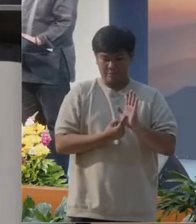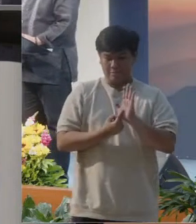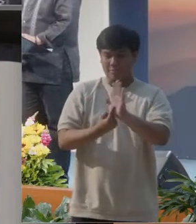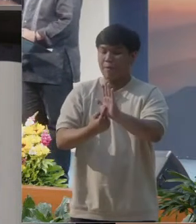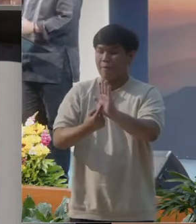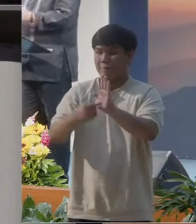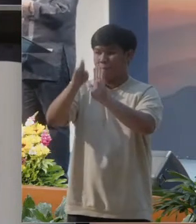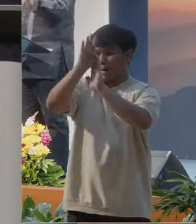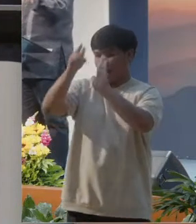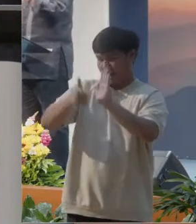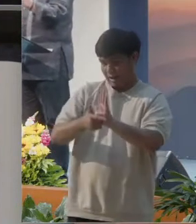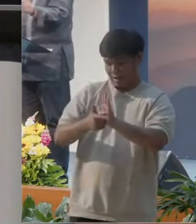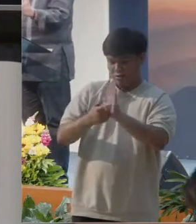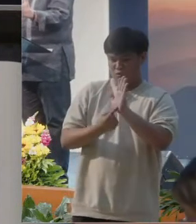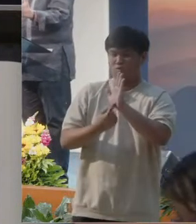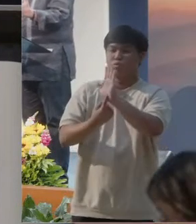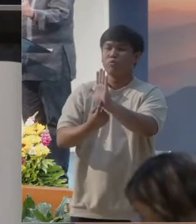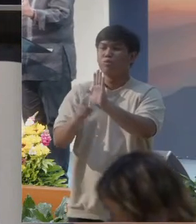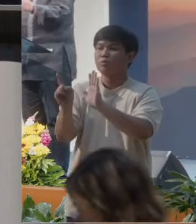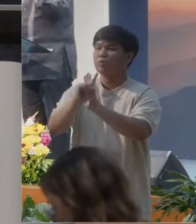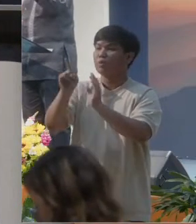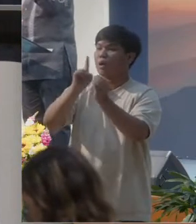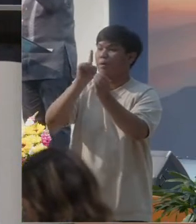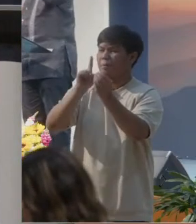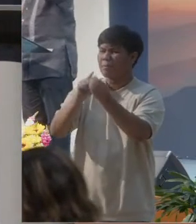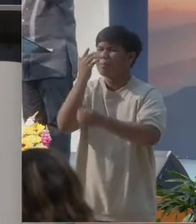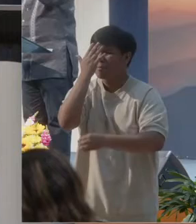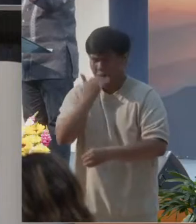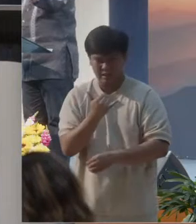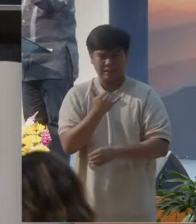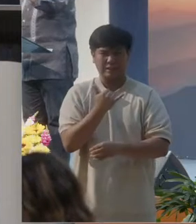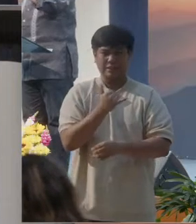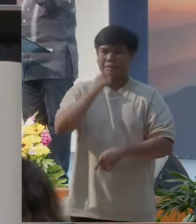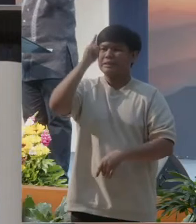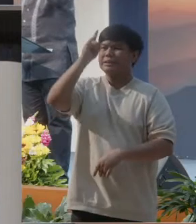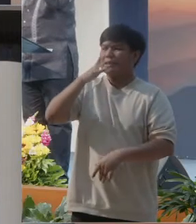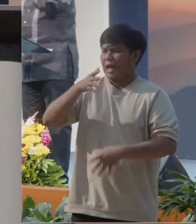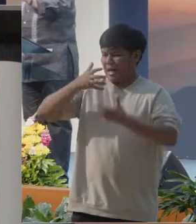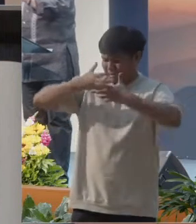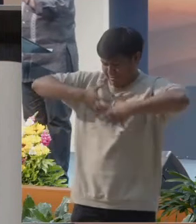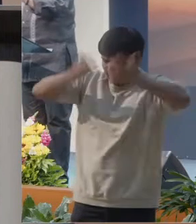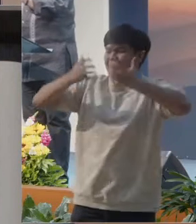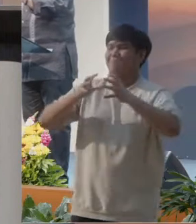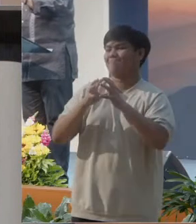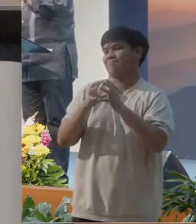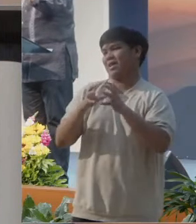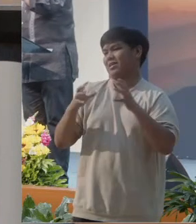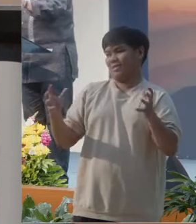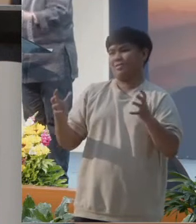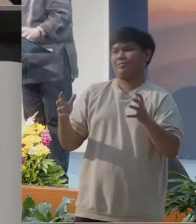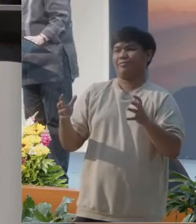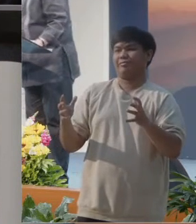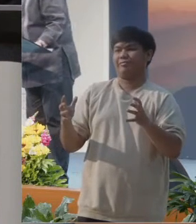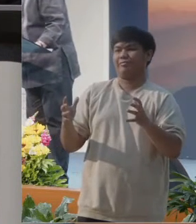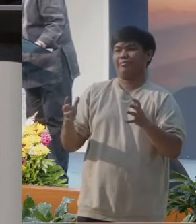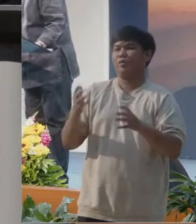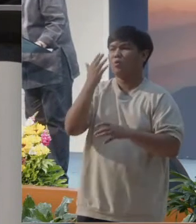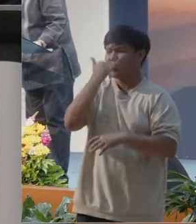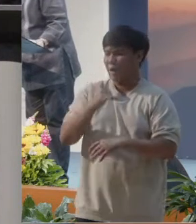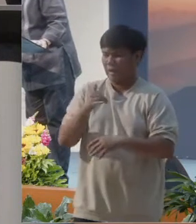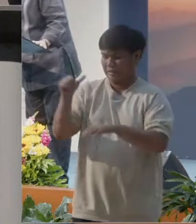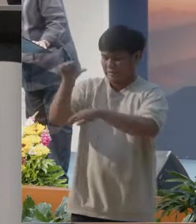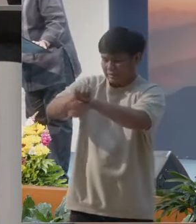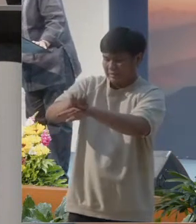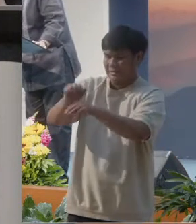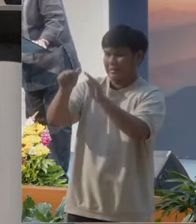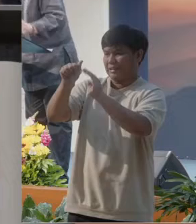prologo, isang panimula kung bakit gayoon na lamang ang nangyari sa kabanatang 7, ang